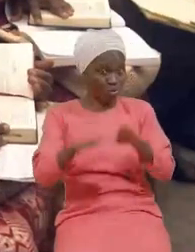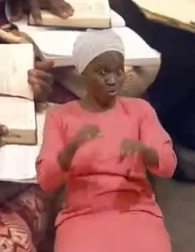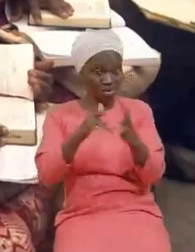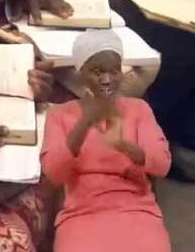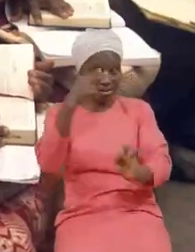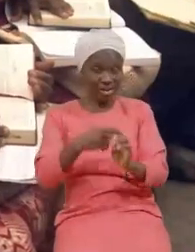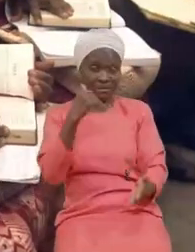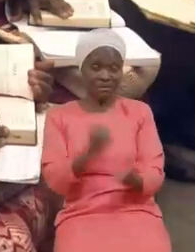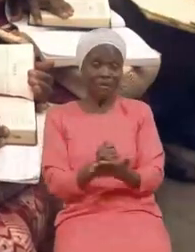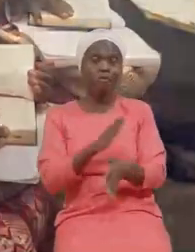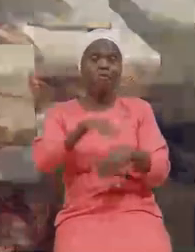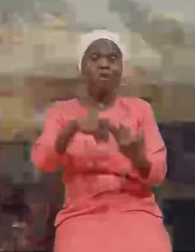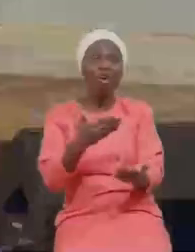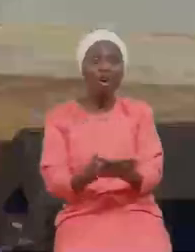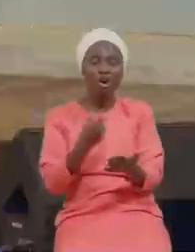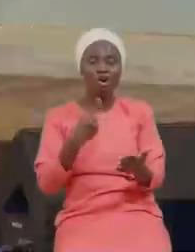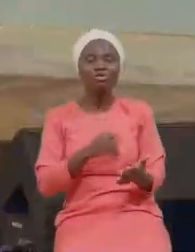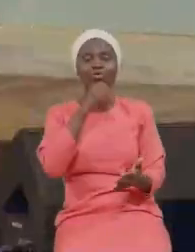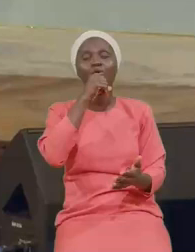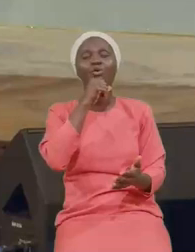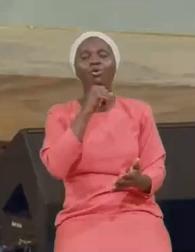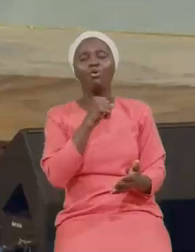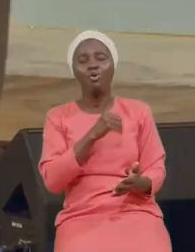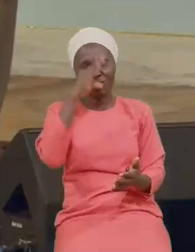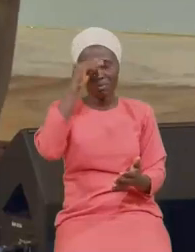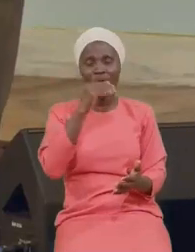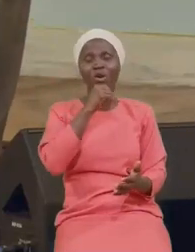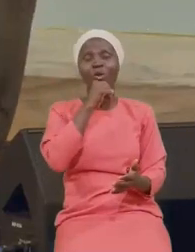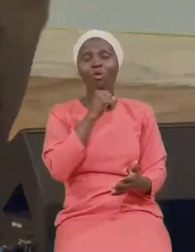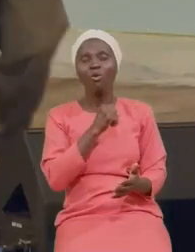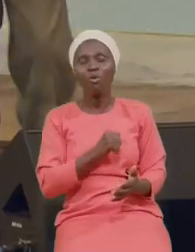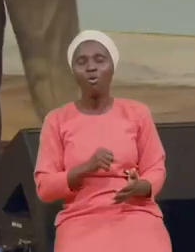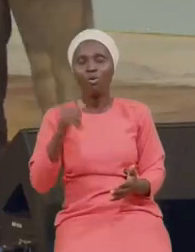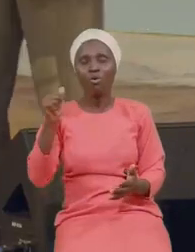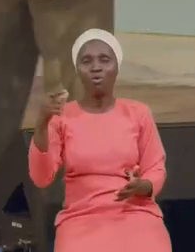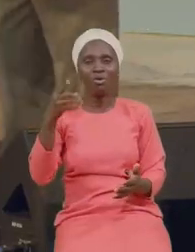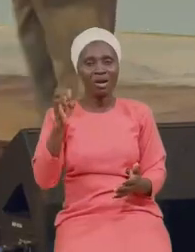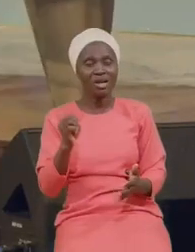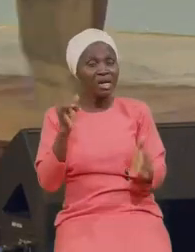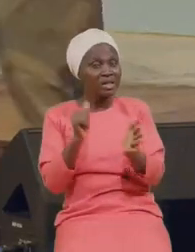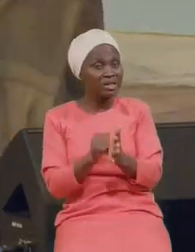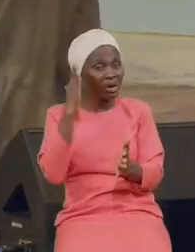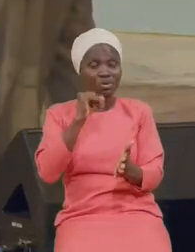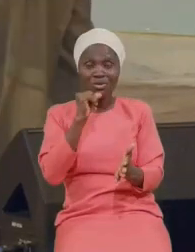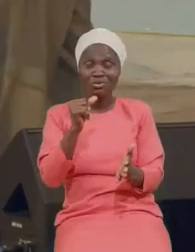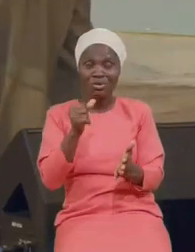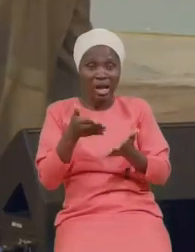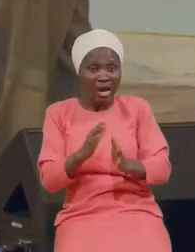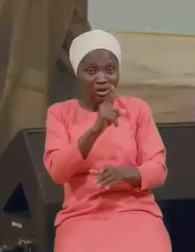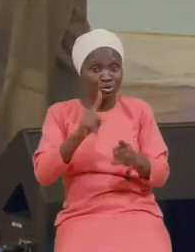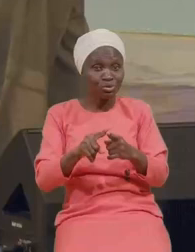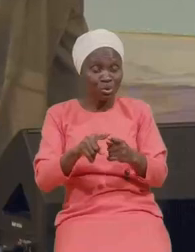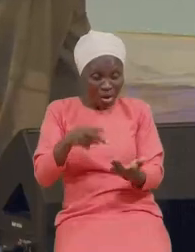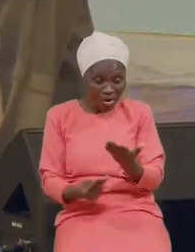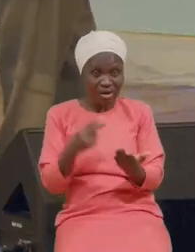marcher l'évidence du de la vieillesse et la chose de la pièce les symptômes de la vieillesse qui t'empêche